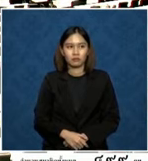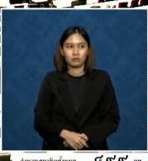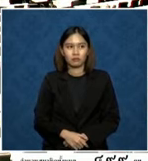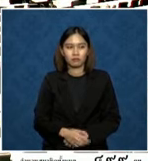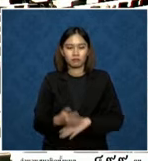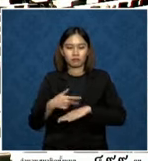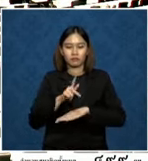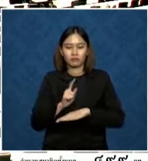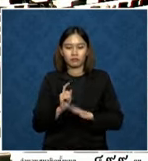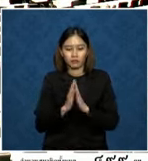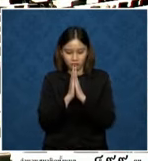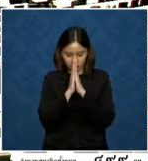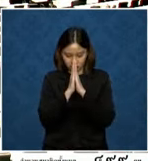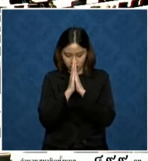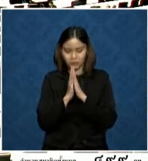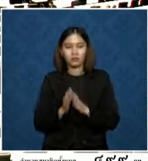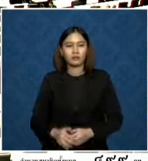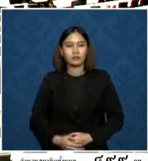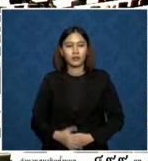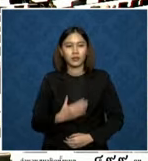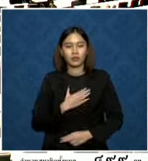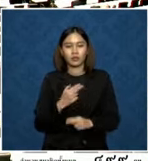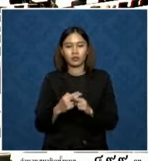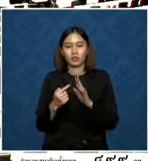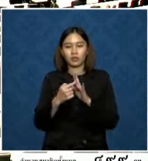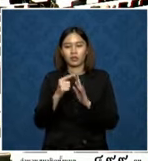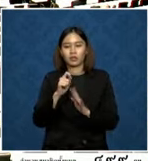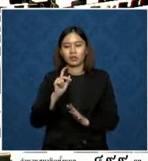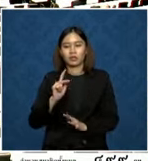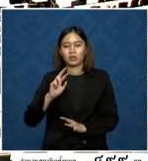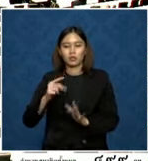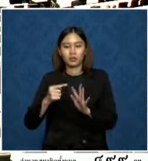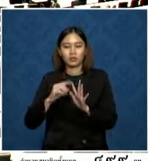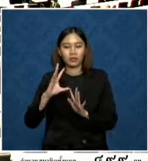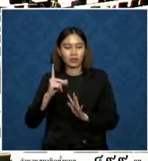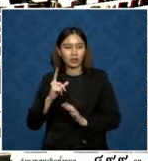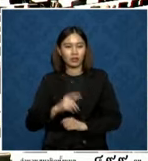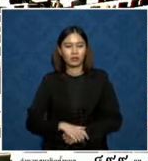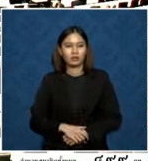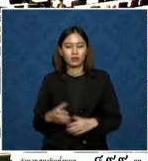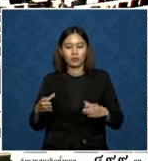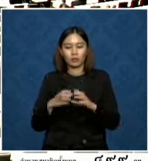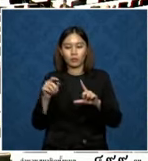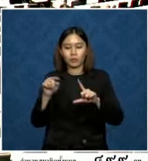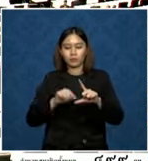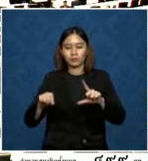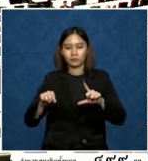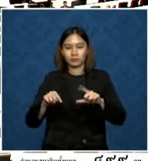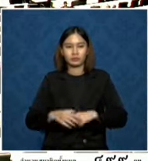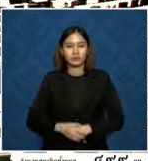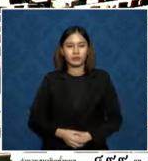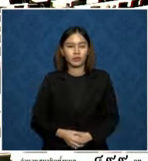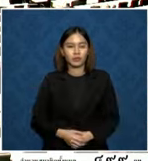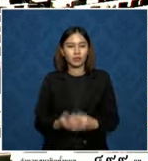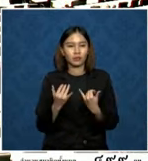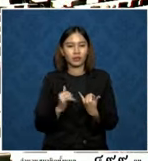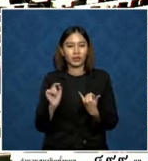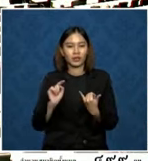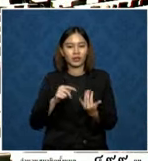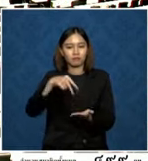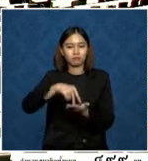เรียนท่านประธานสภาผู้แทนราษฎรที่เคารพครับผมเอกราชอุดมอำนวยผู้แทนคนดอนเมืองพรรคก้าวไกลครับก็วันนี้นะครับ